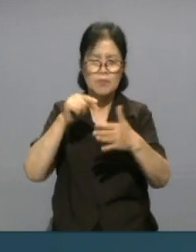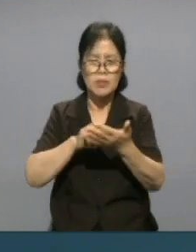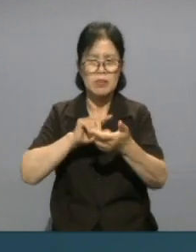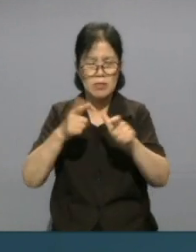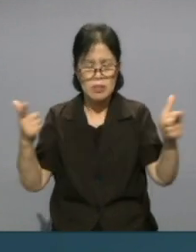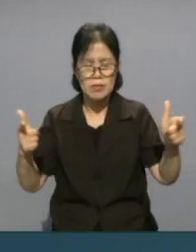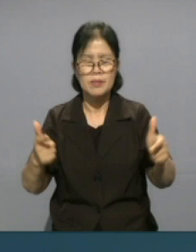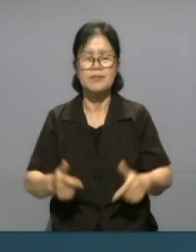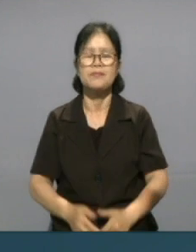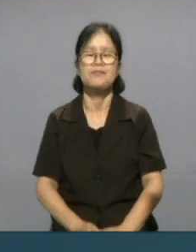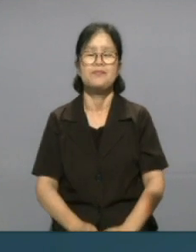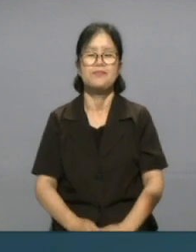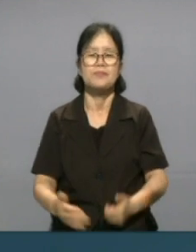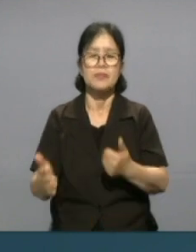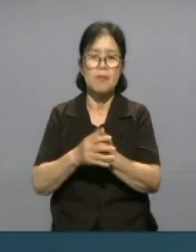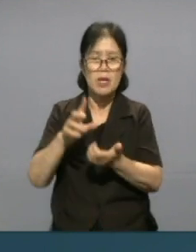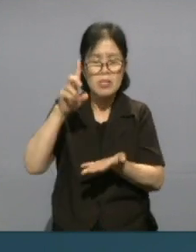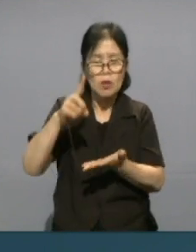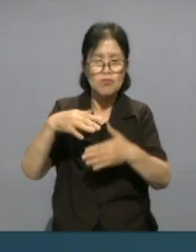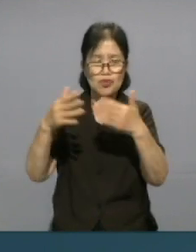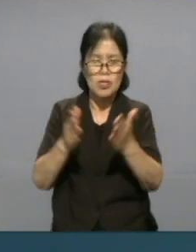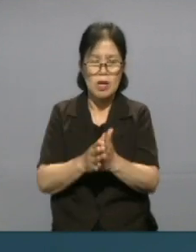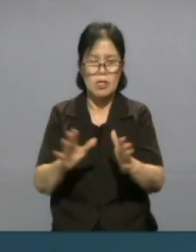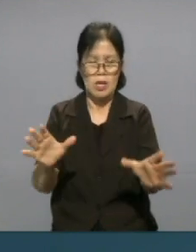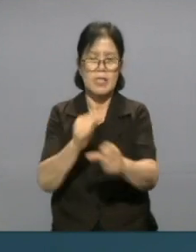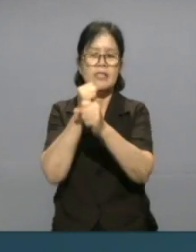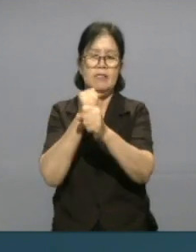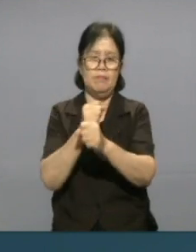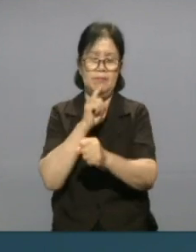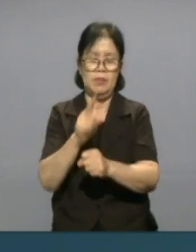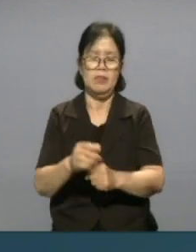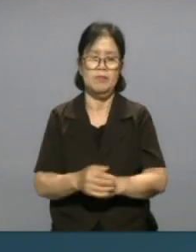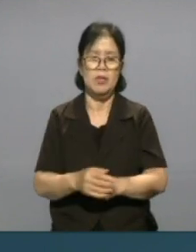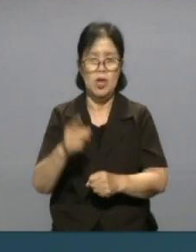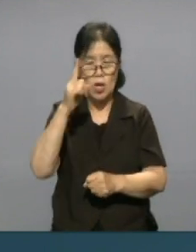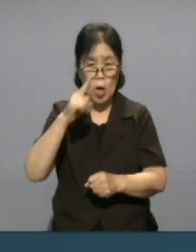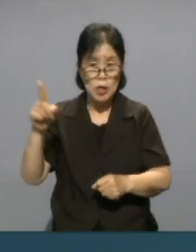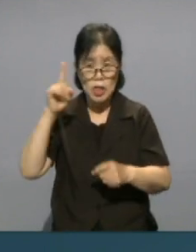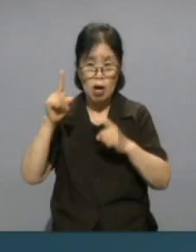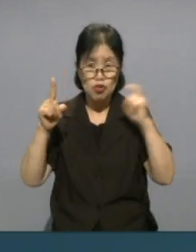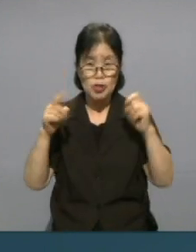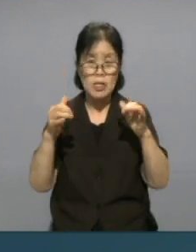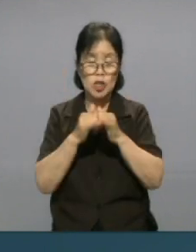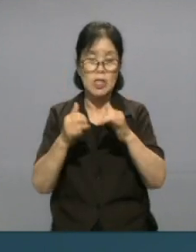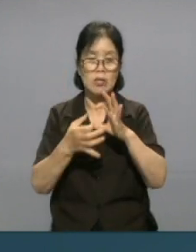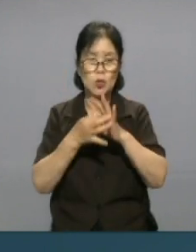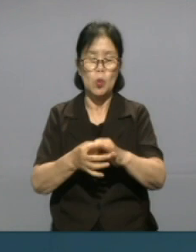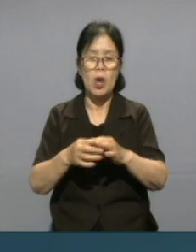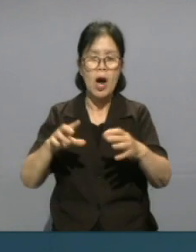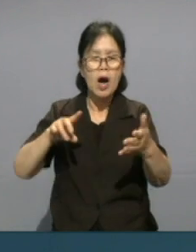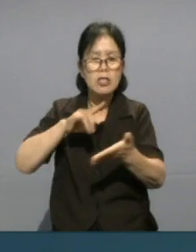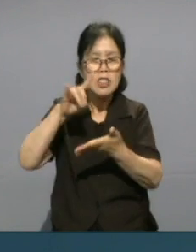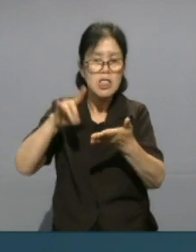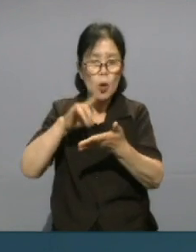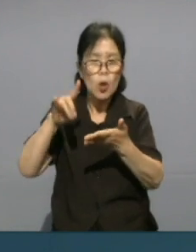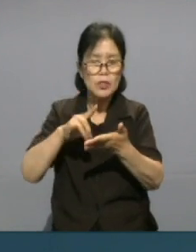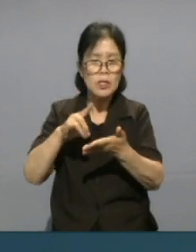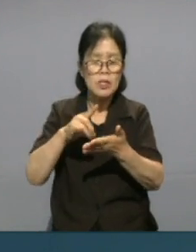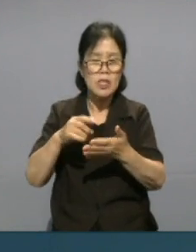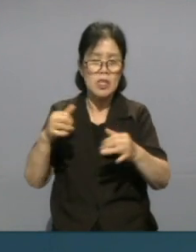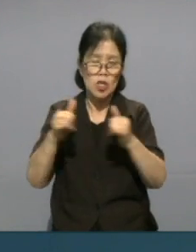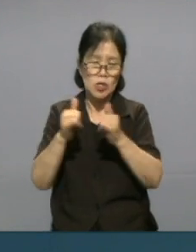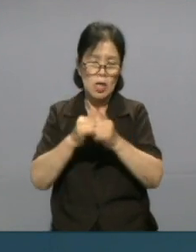다양합니다. 그러니까 드론 부대의 심장부인 겁니다. 러시아, 우크라이나 전쟁을 통해 우린 현대전의 중심에 드론이